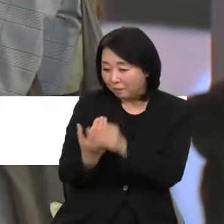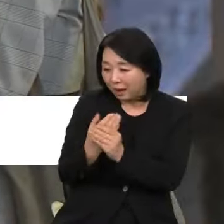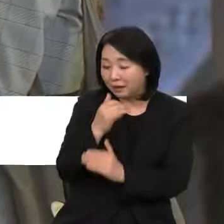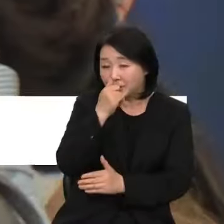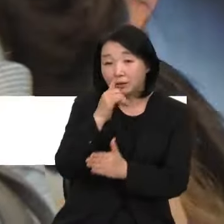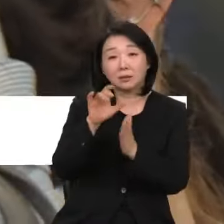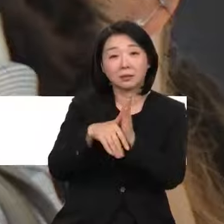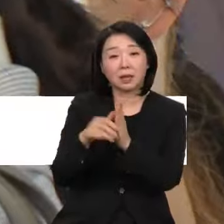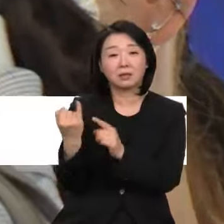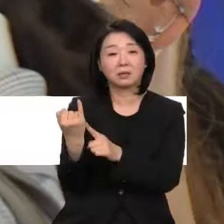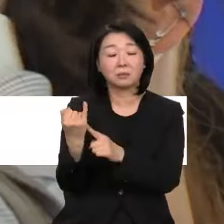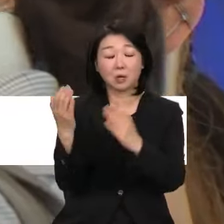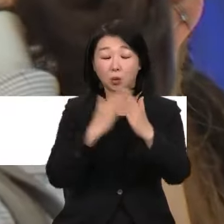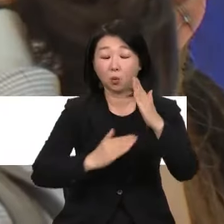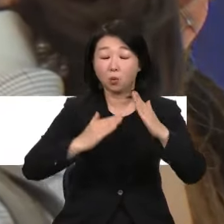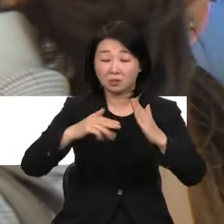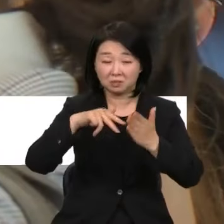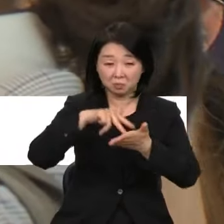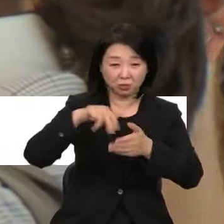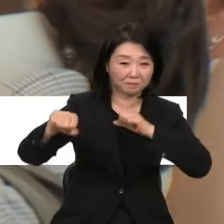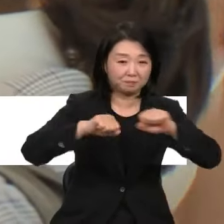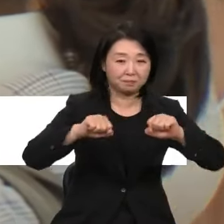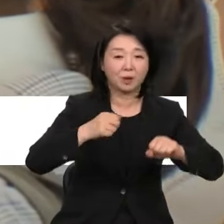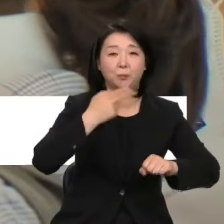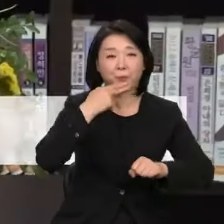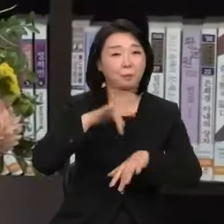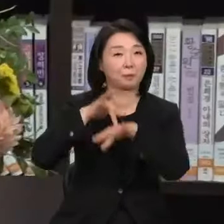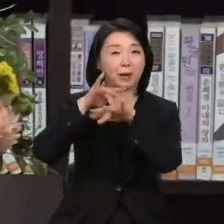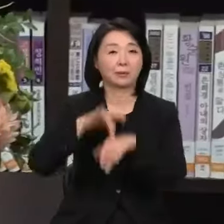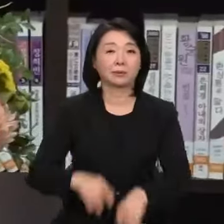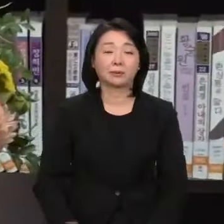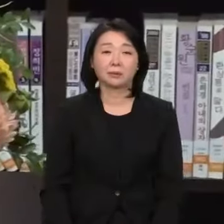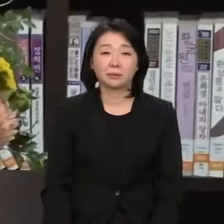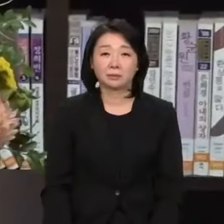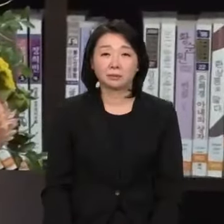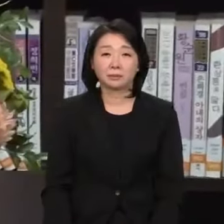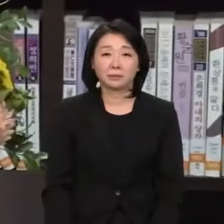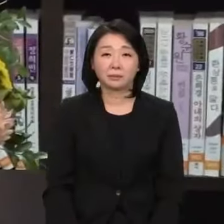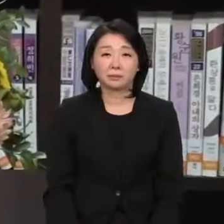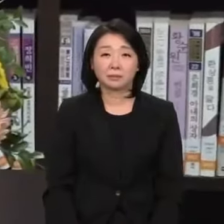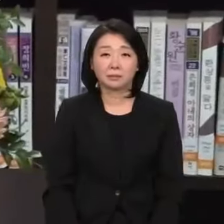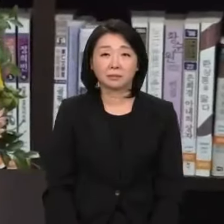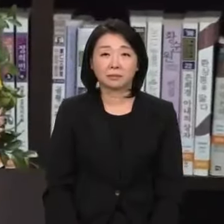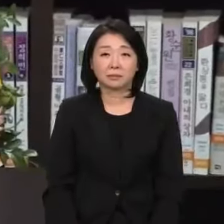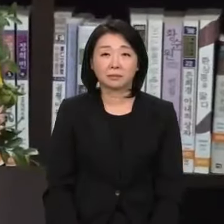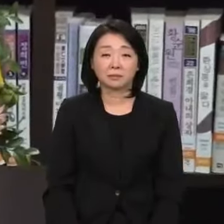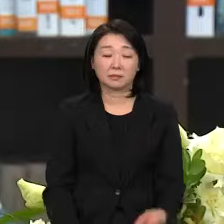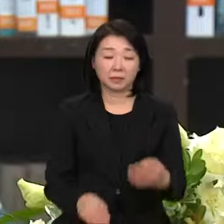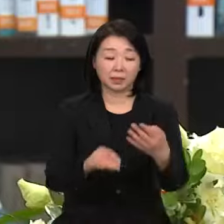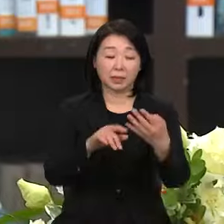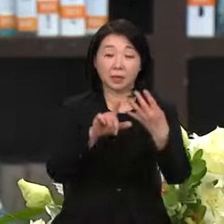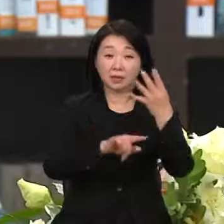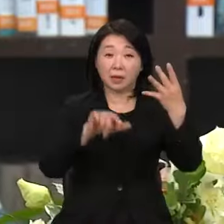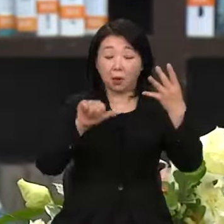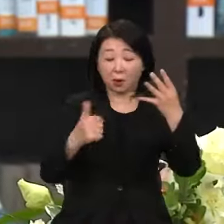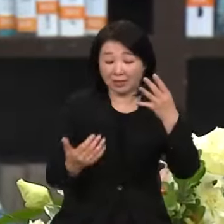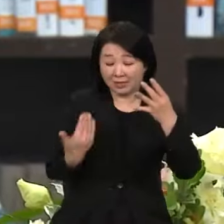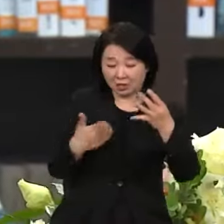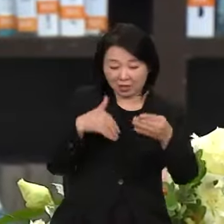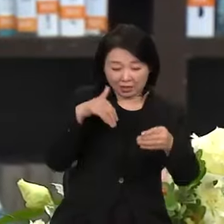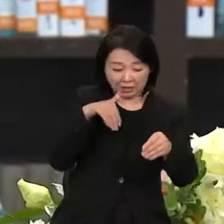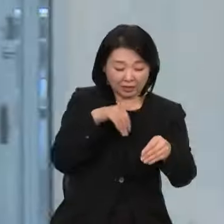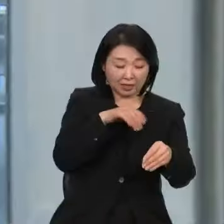김 여사는 공식 석상에서 모습을 감췄습니다. 지난 5일 용산 대통령실 인근에서 사전 투표를